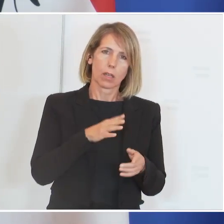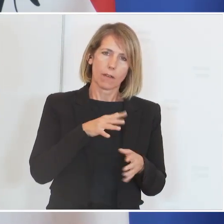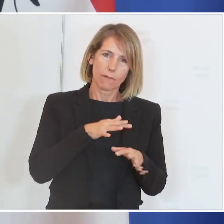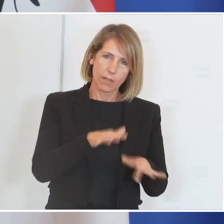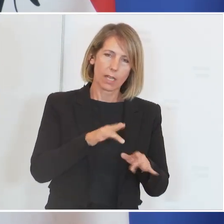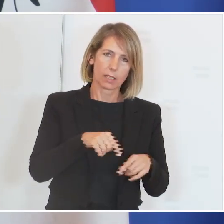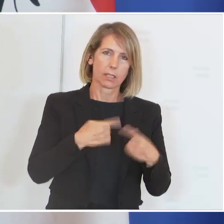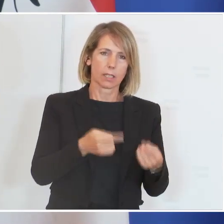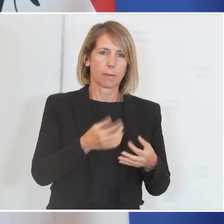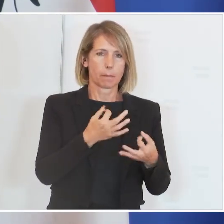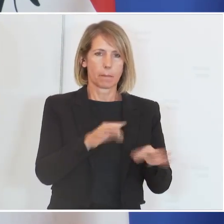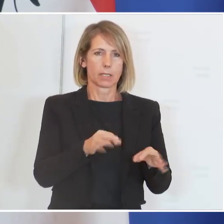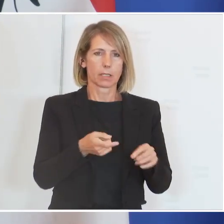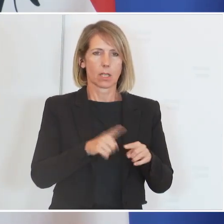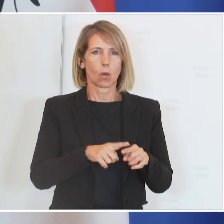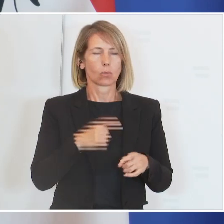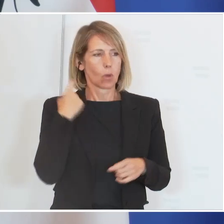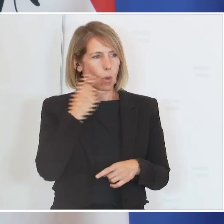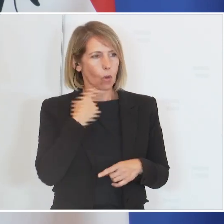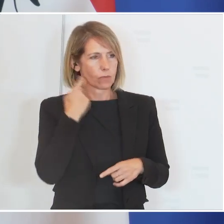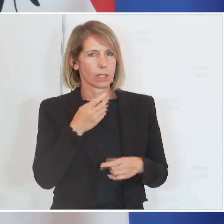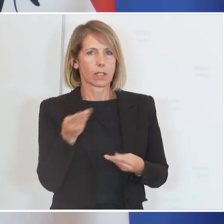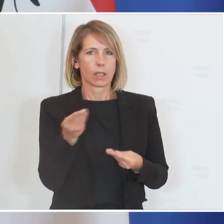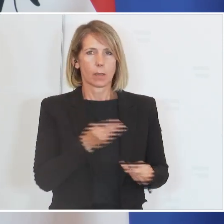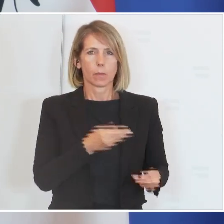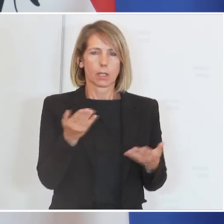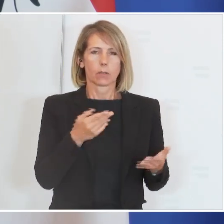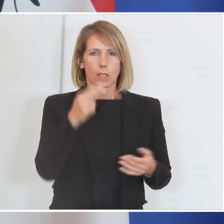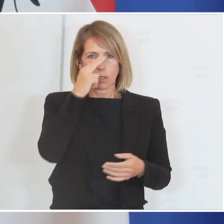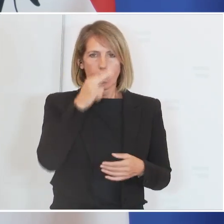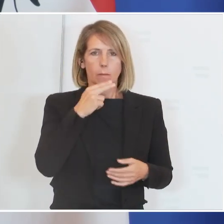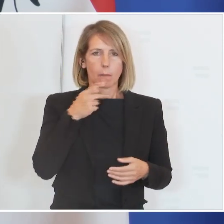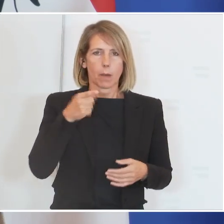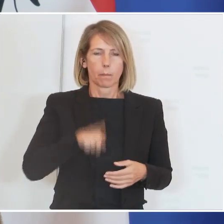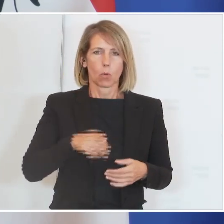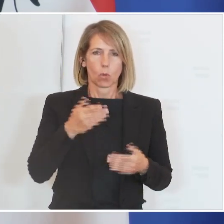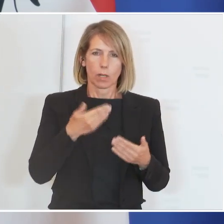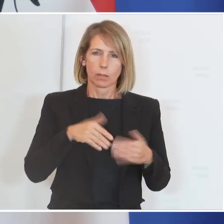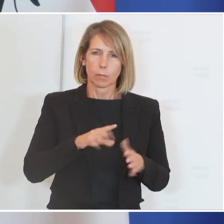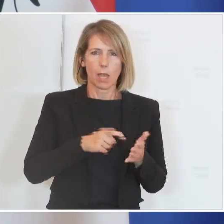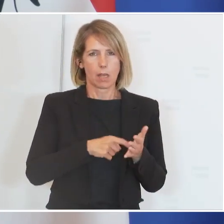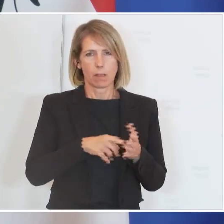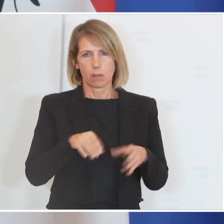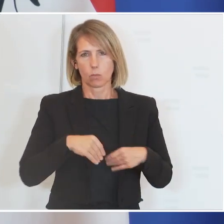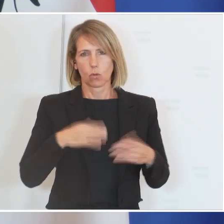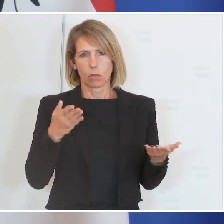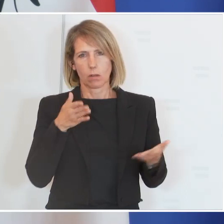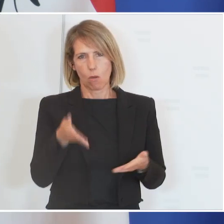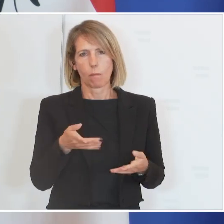wirkt und der hoffentlich in unserer Erwartung dazu führt, dass der Papamonat stärker in Anspruch genommen wird und dass Väter sich